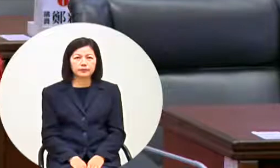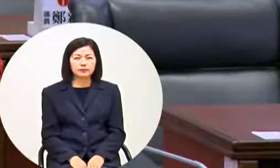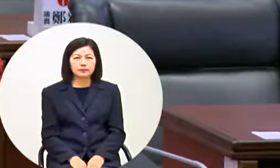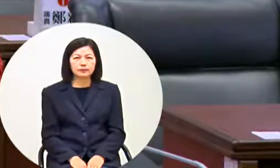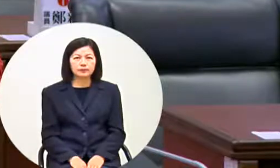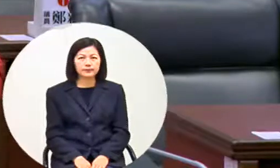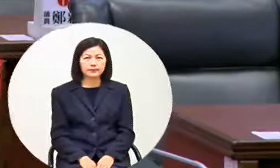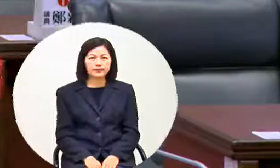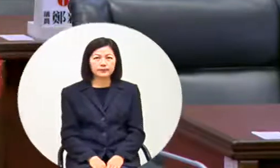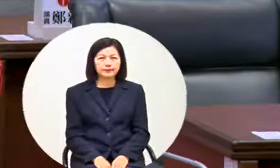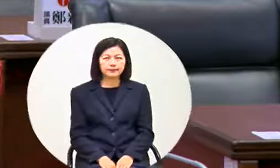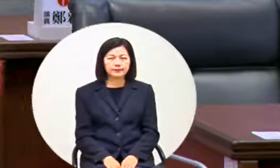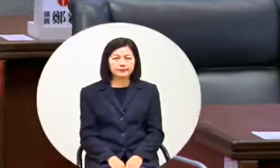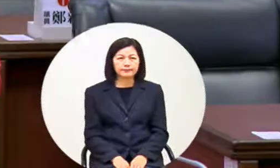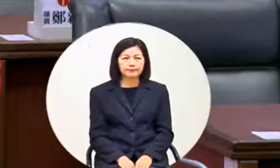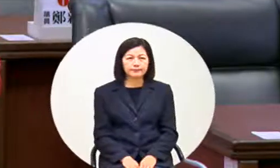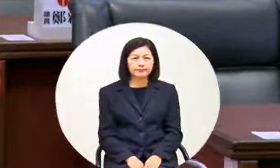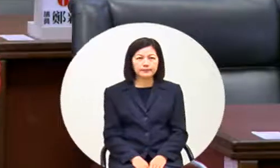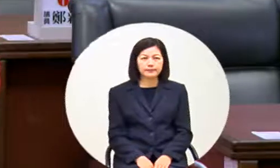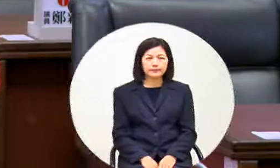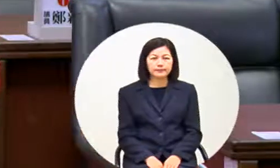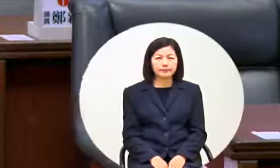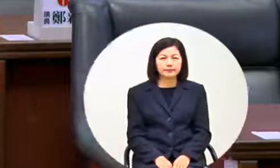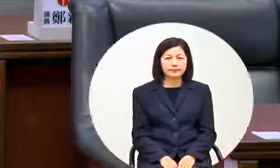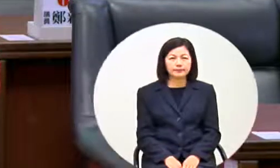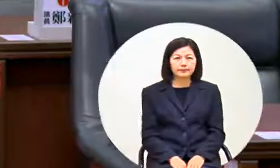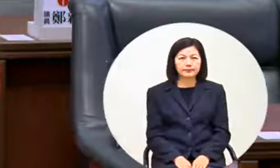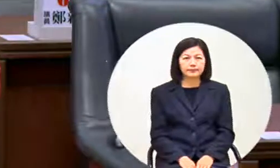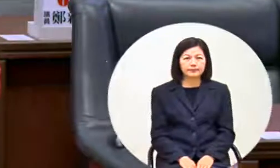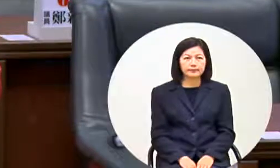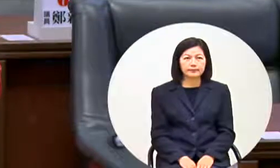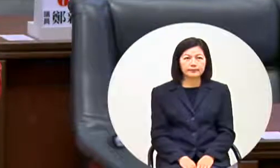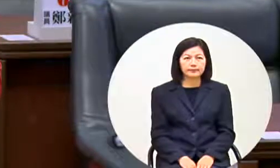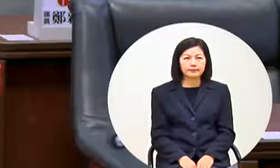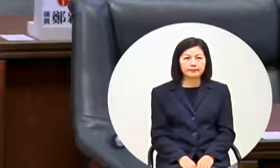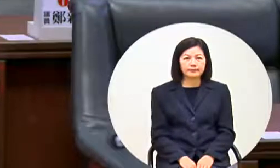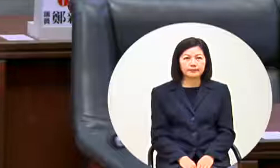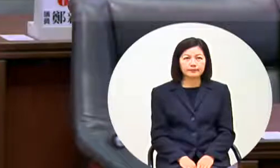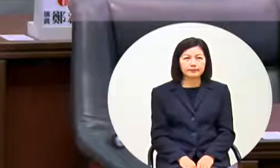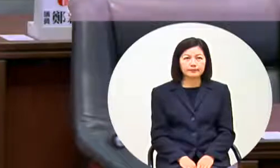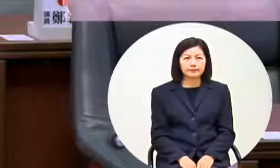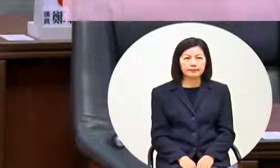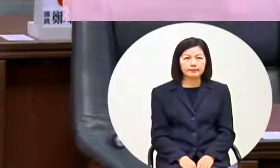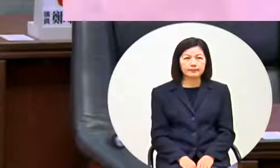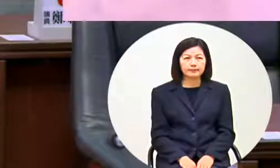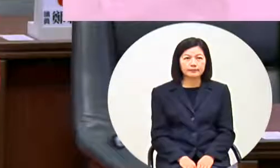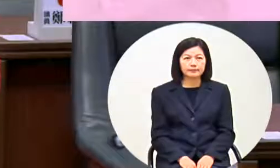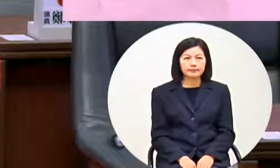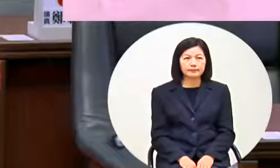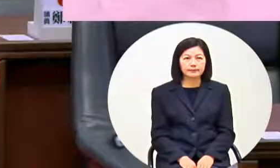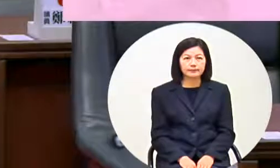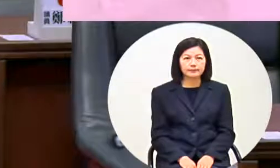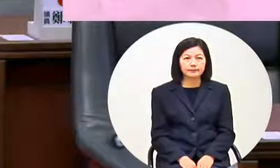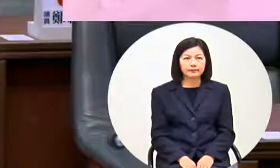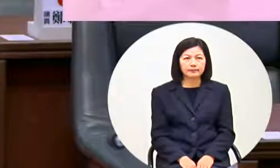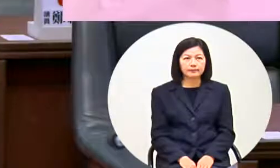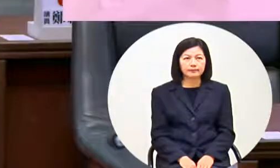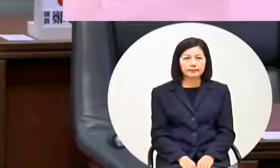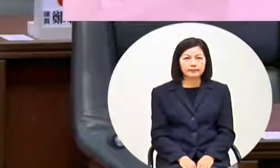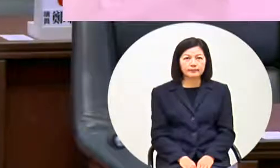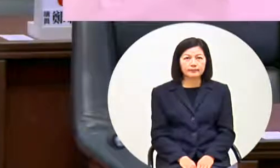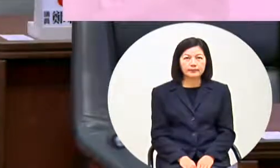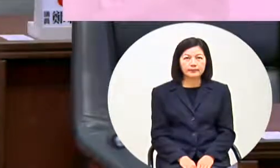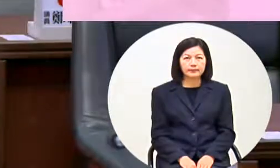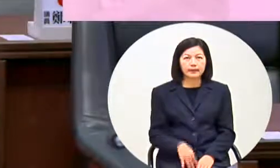哦，另外在针对我们高雄薪资太低哦，它已经低过了全台中位数